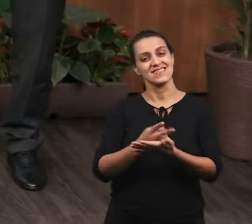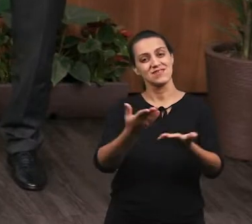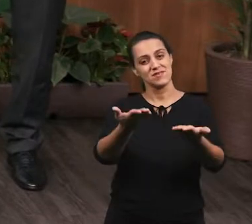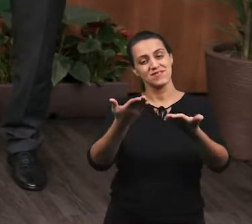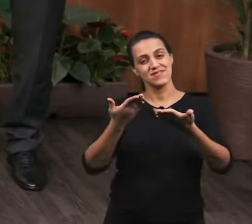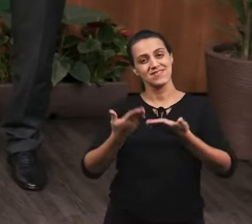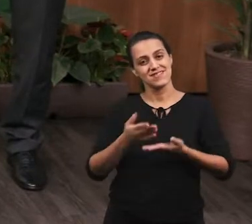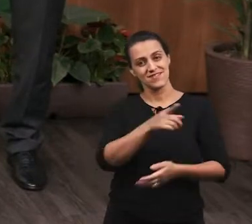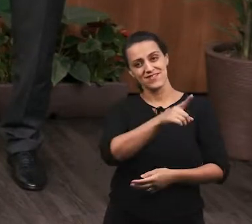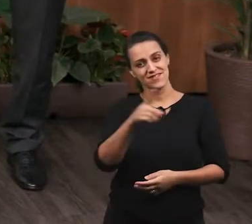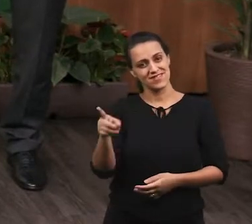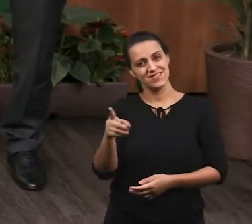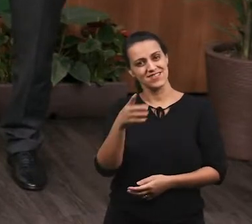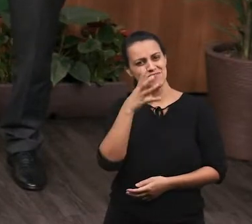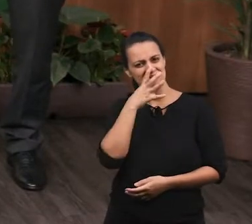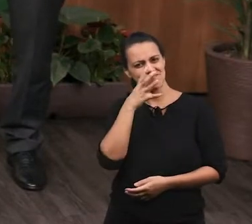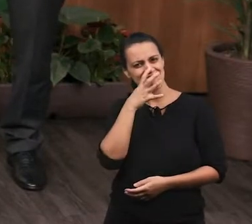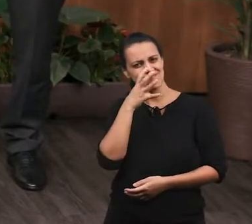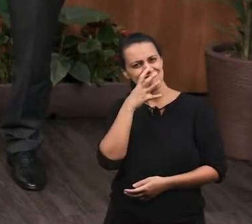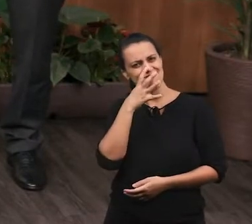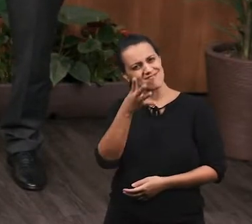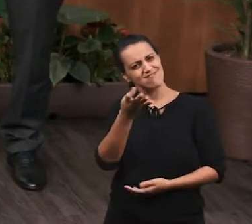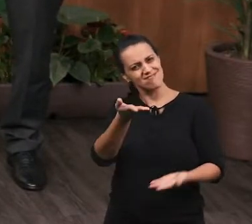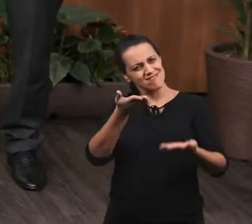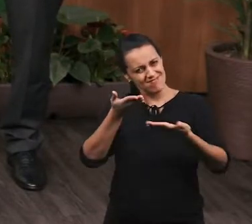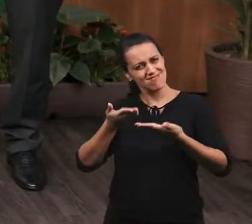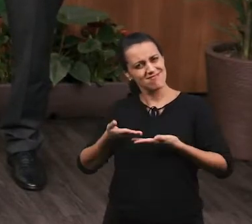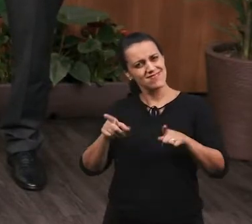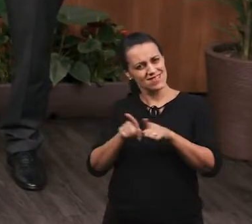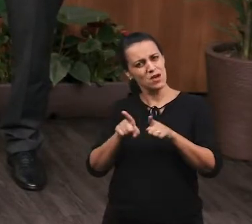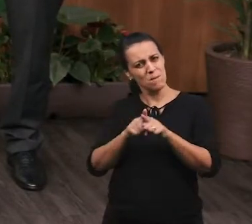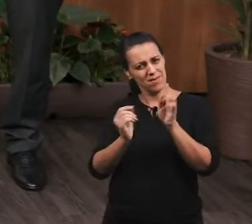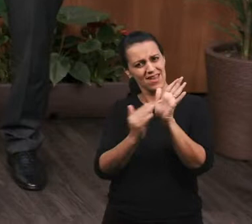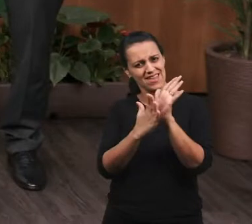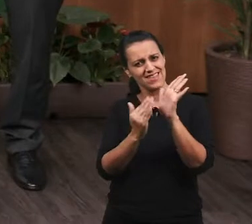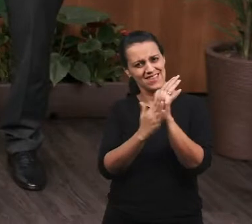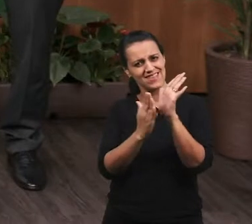тех, кто знает этот псалом, пойте вместе с нами.